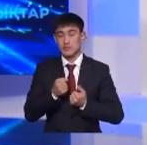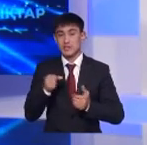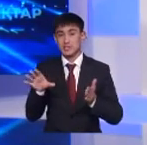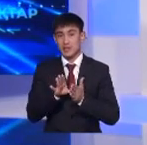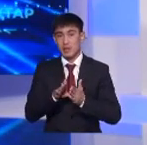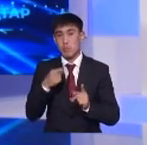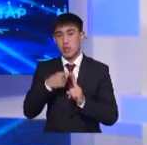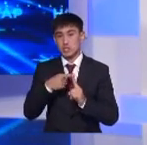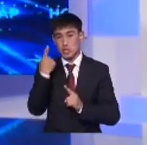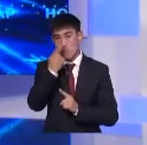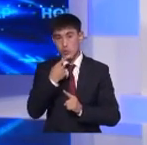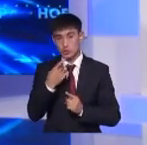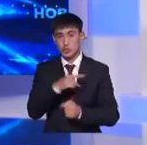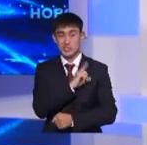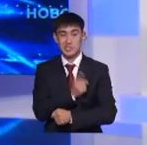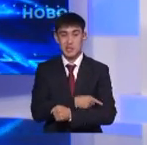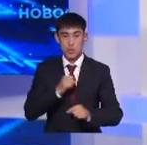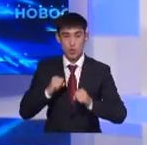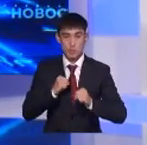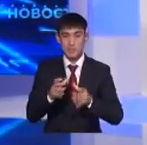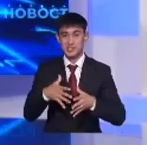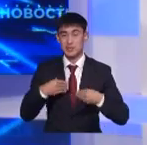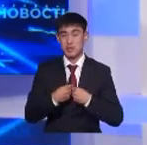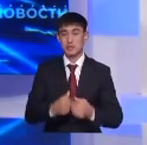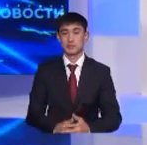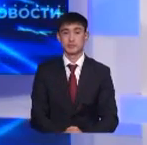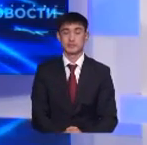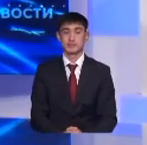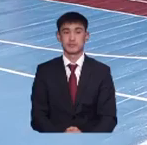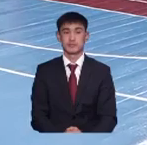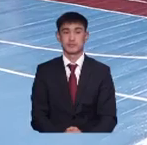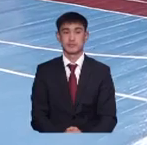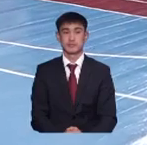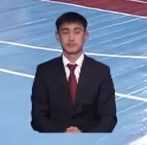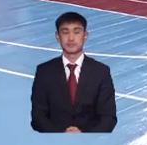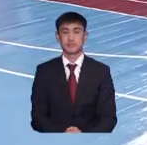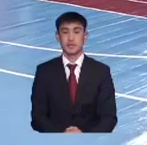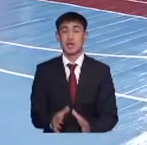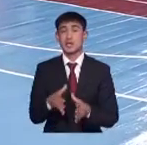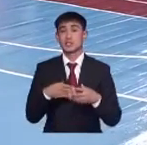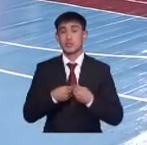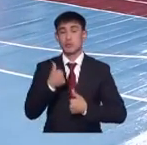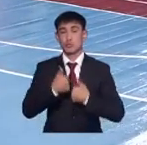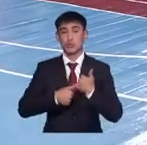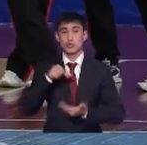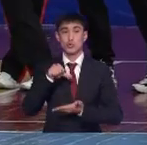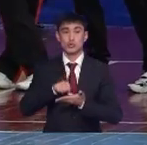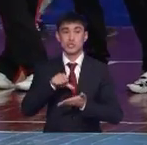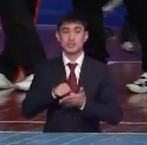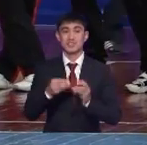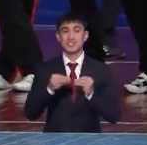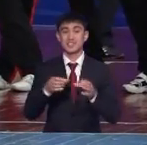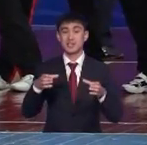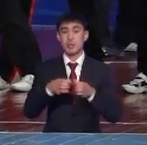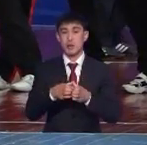заряд положительных эмоций и еще сильнее укрепить семейные узы. В семейном турнире приняли участие